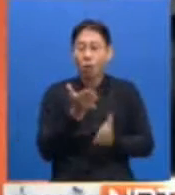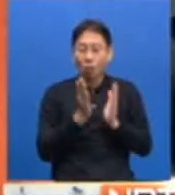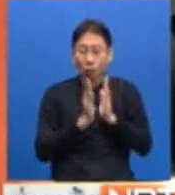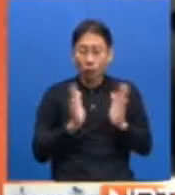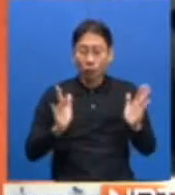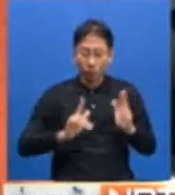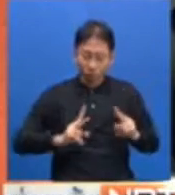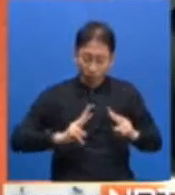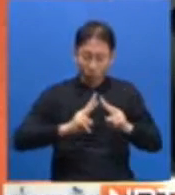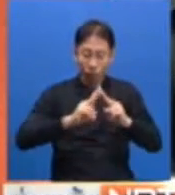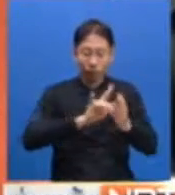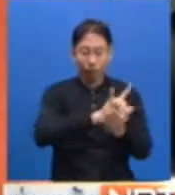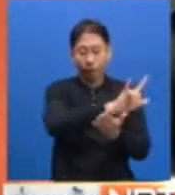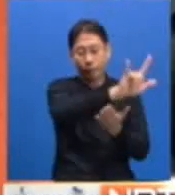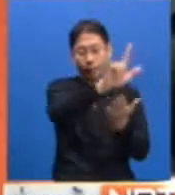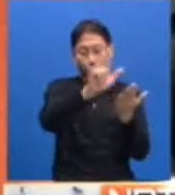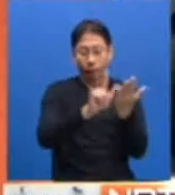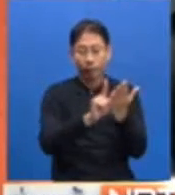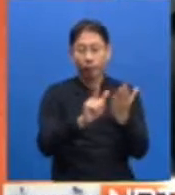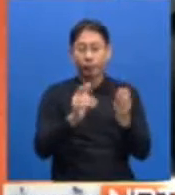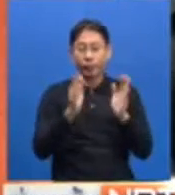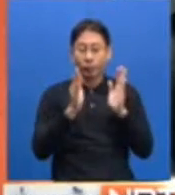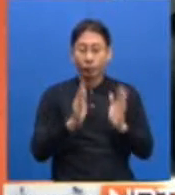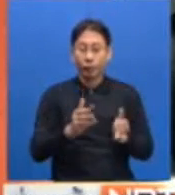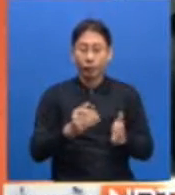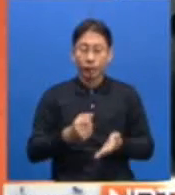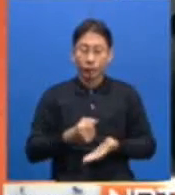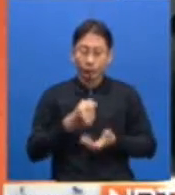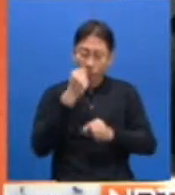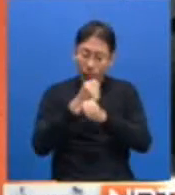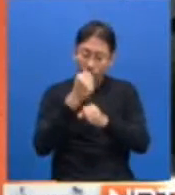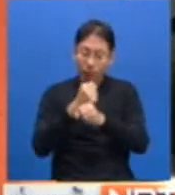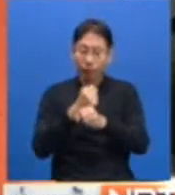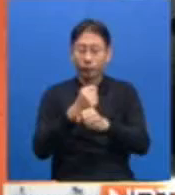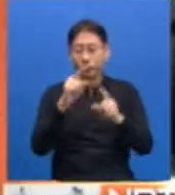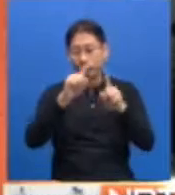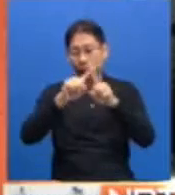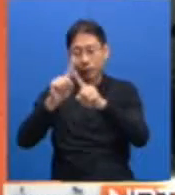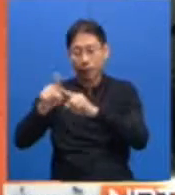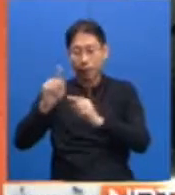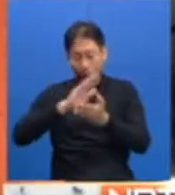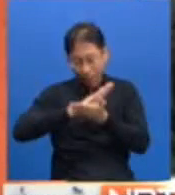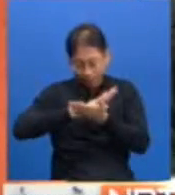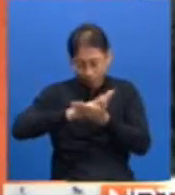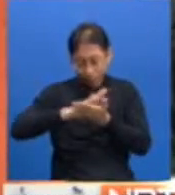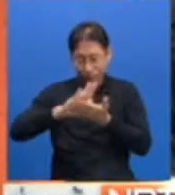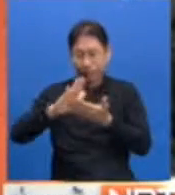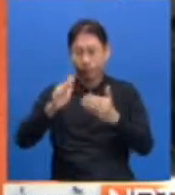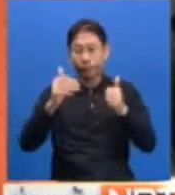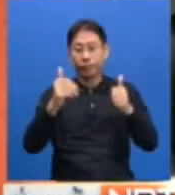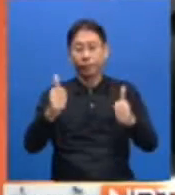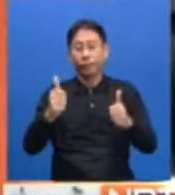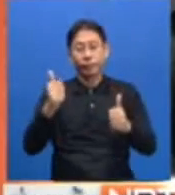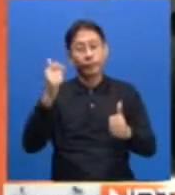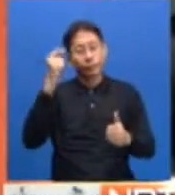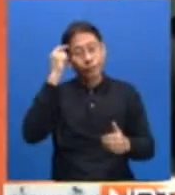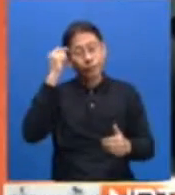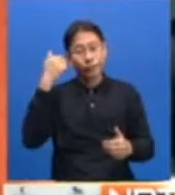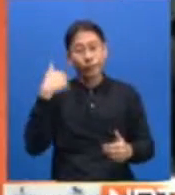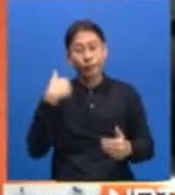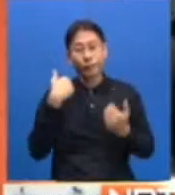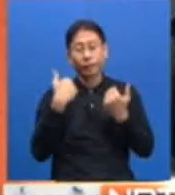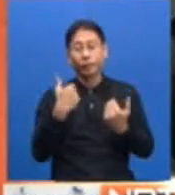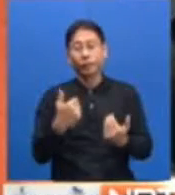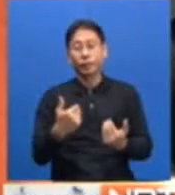ครับที่เป็นแม่งานหลักนะครับในการดำเนินการต่างๆเหล่านี้เป็นไปด้วยความเรียบร้อยนะครับแล้วก็